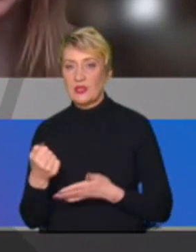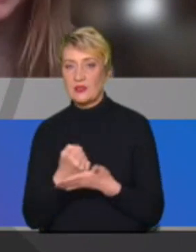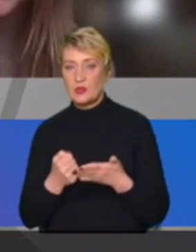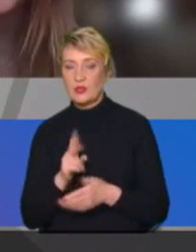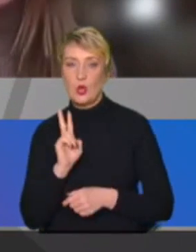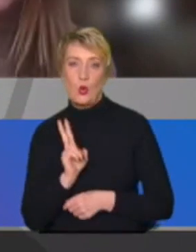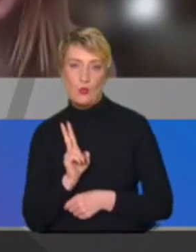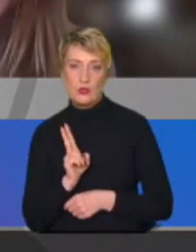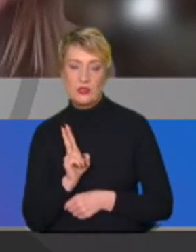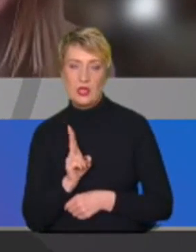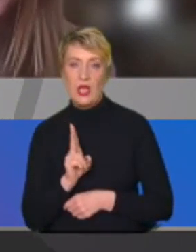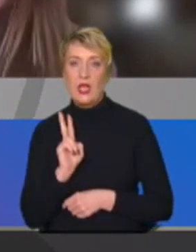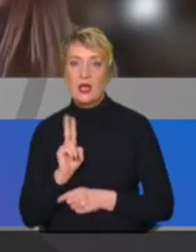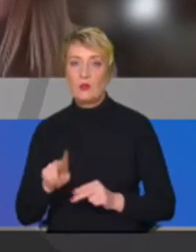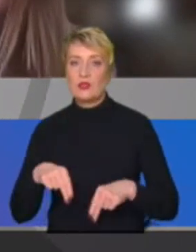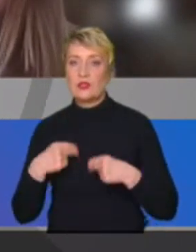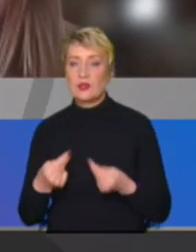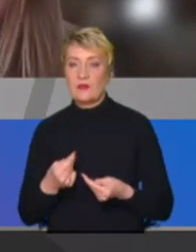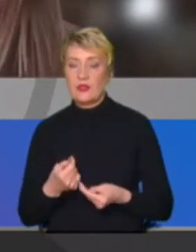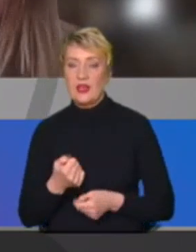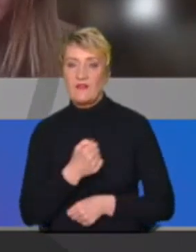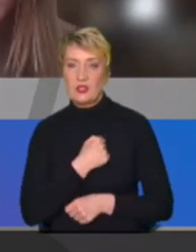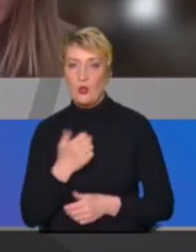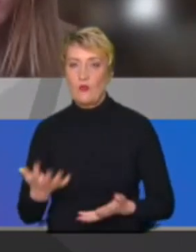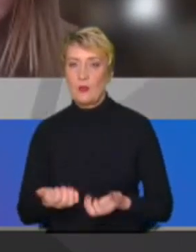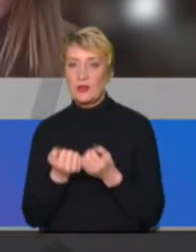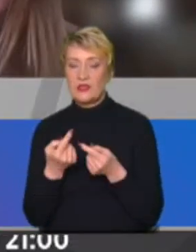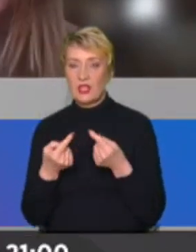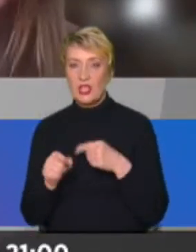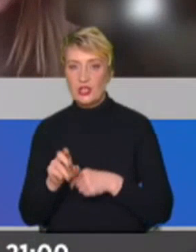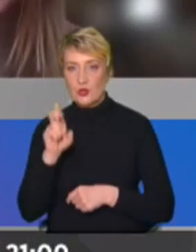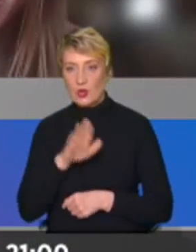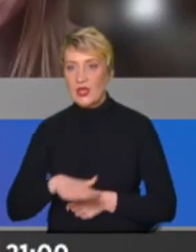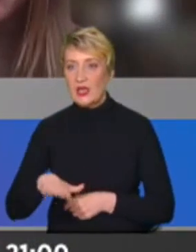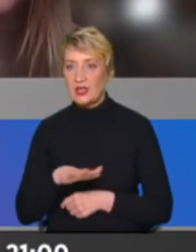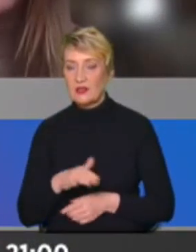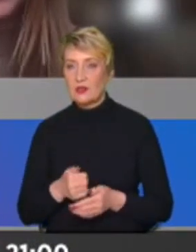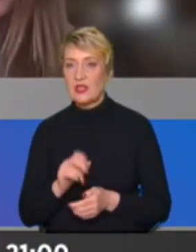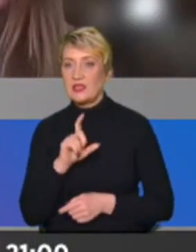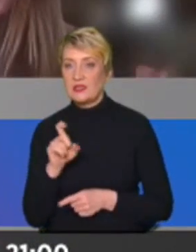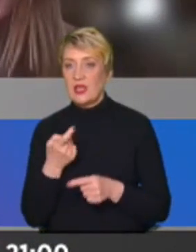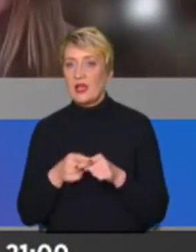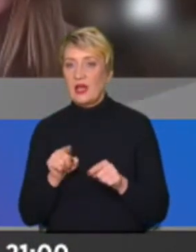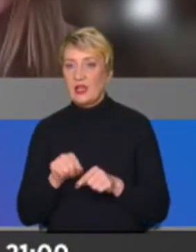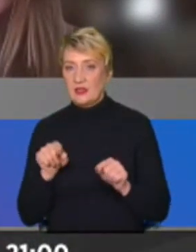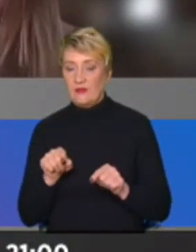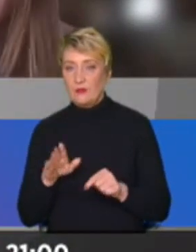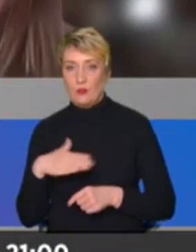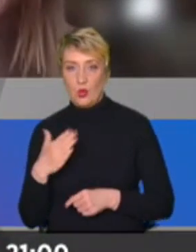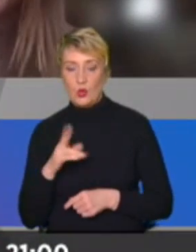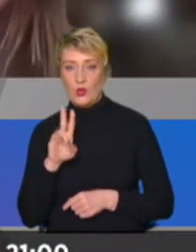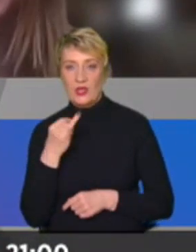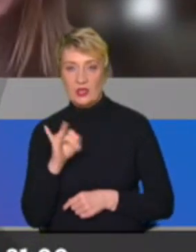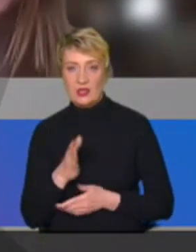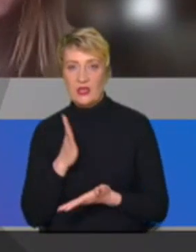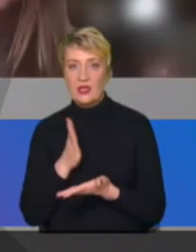чи надавати якусь військову підтримку іншій країні. Тобто з цього боку Китаю є там про що